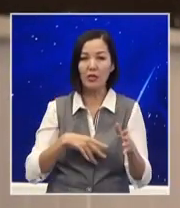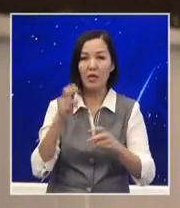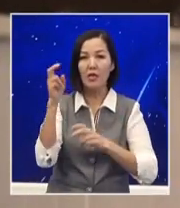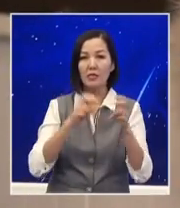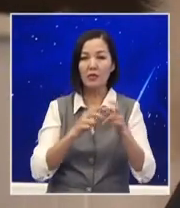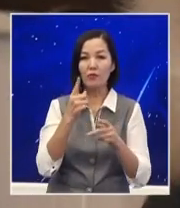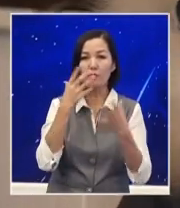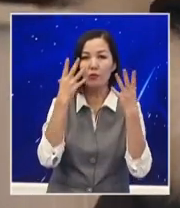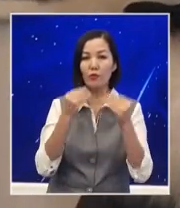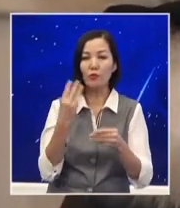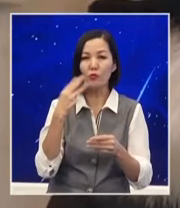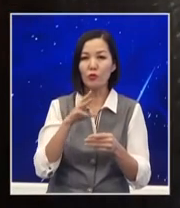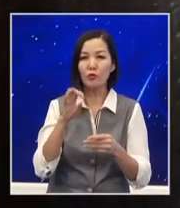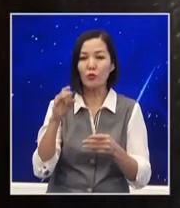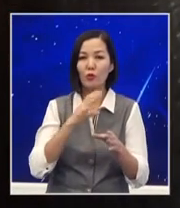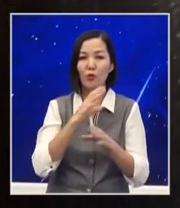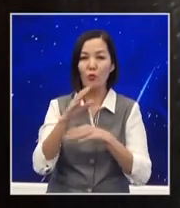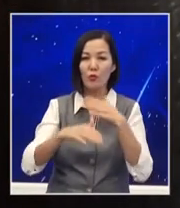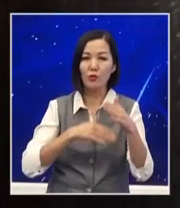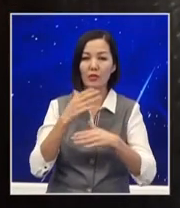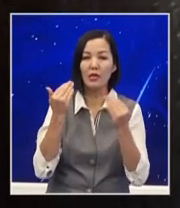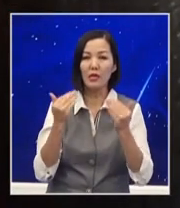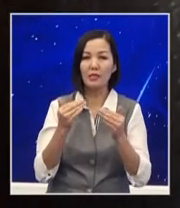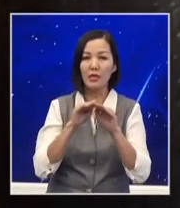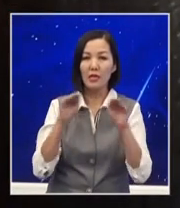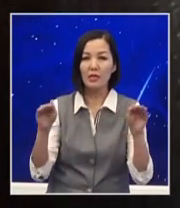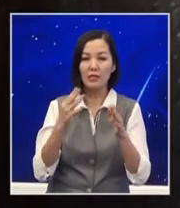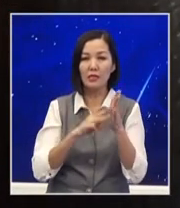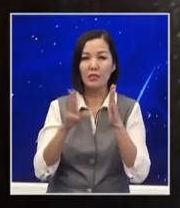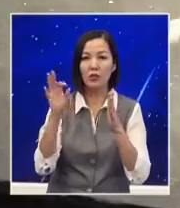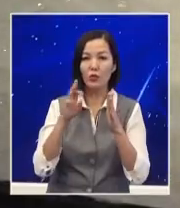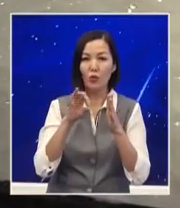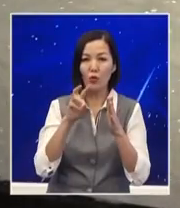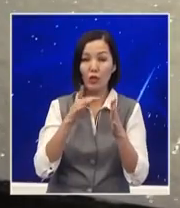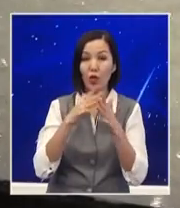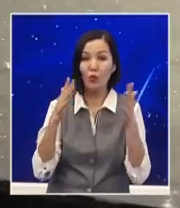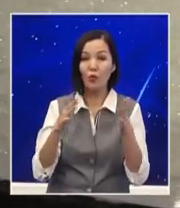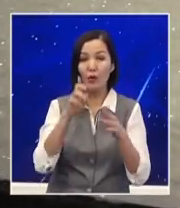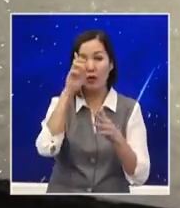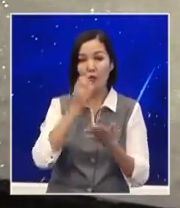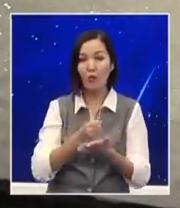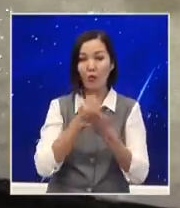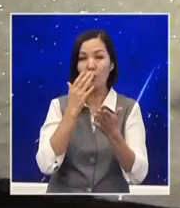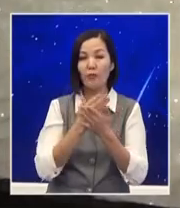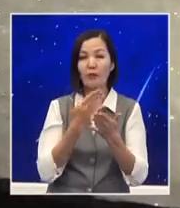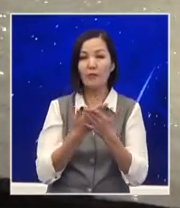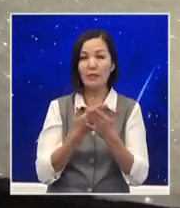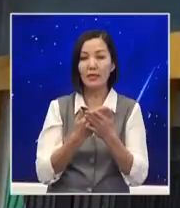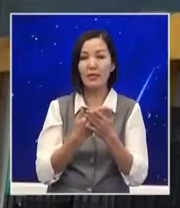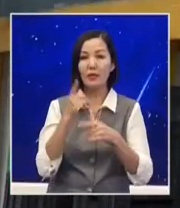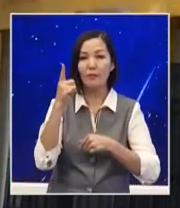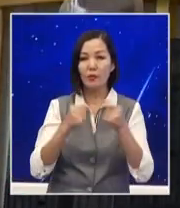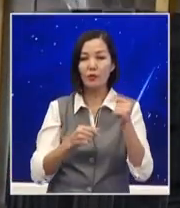алғашқысында тәулігіне 30 тоннадай шикізат өңдесе, қазір бұл көрсеткіш 80 тоннадан асқан. Мемлекет тарапынан да қолдау бар. Мәселен, биыл